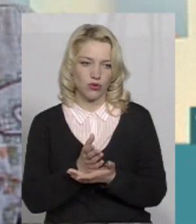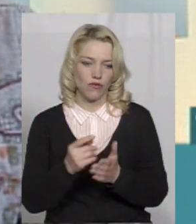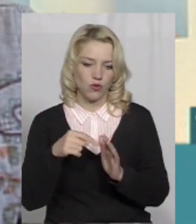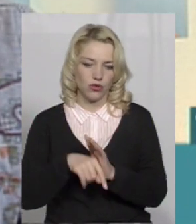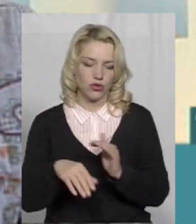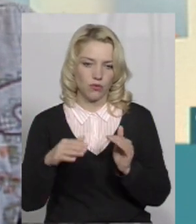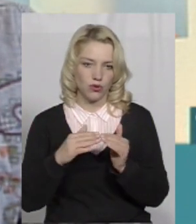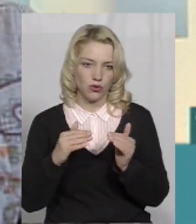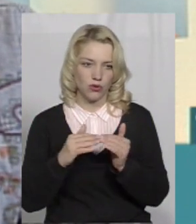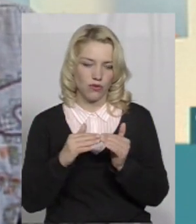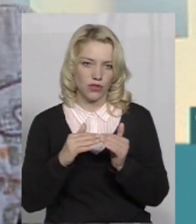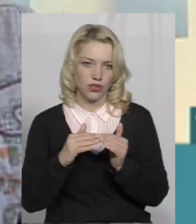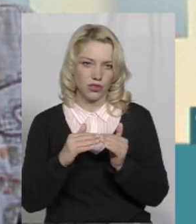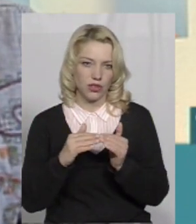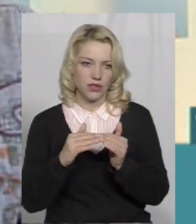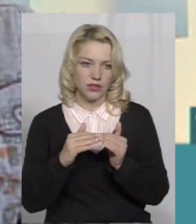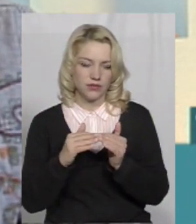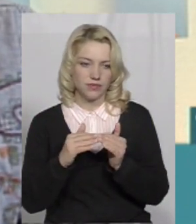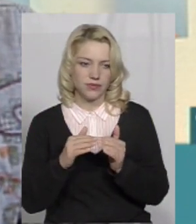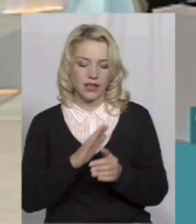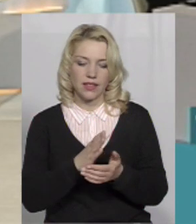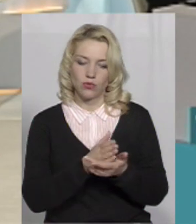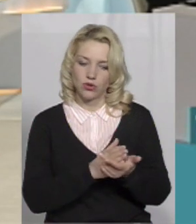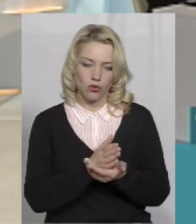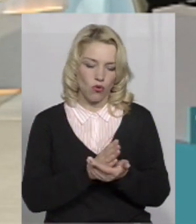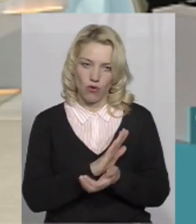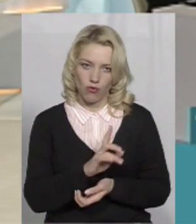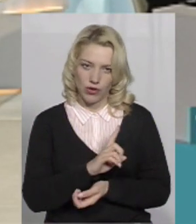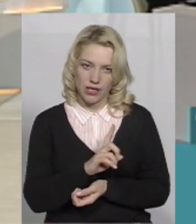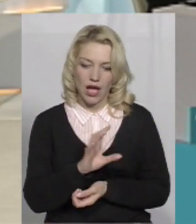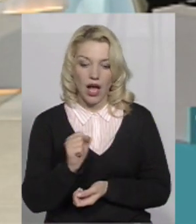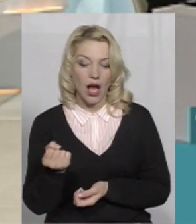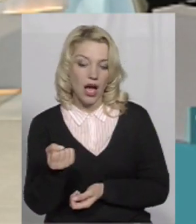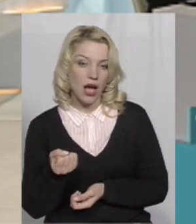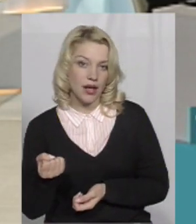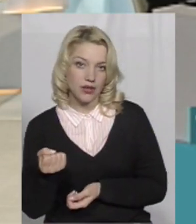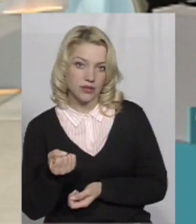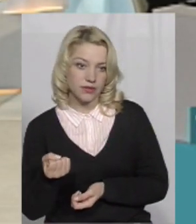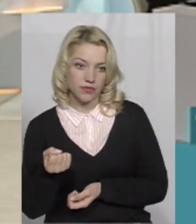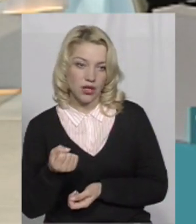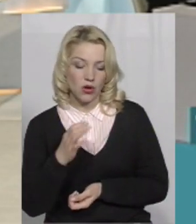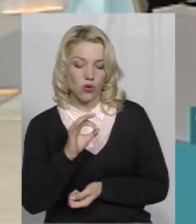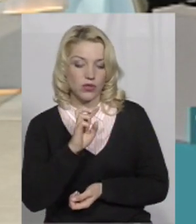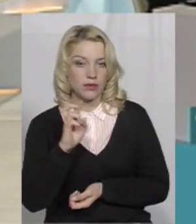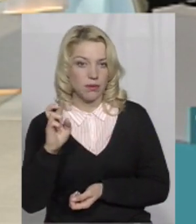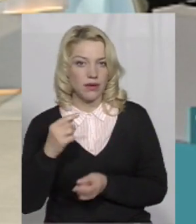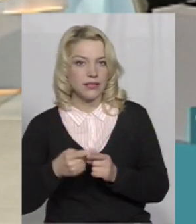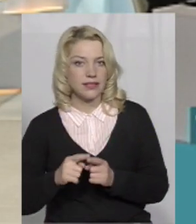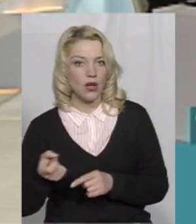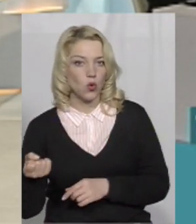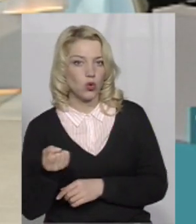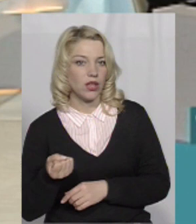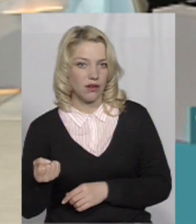обслуговування внутрішнього будинку, утримання, точніше, не обслуговування, тому що обслуговування – це до суб'єктів господарювання, для ОСББ – це утримання. А це утримання називається?